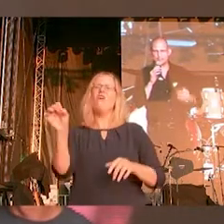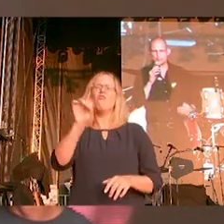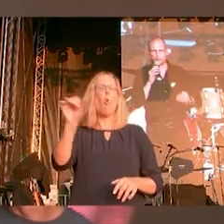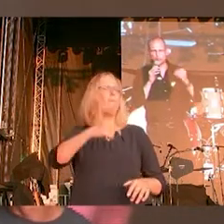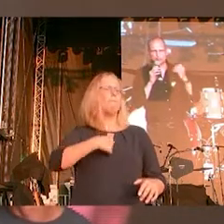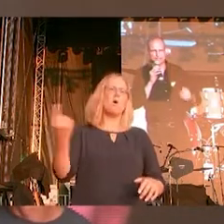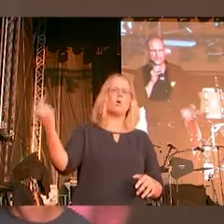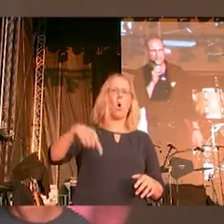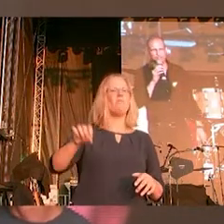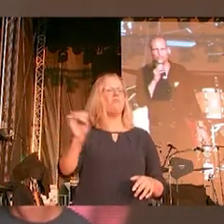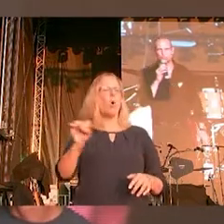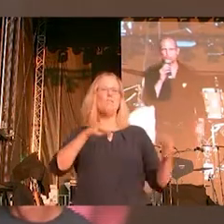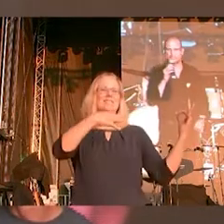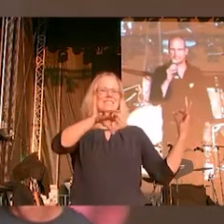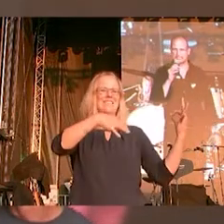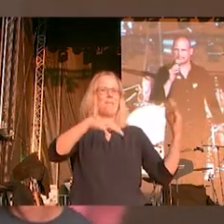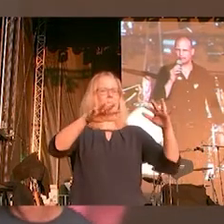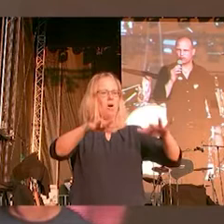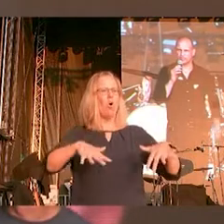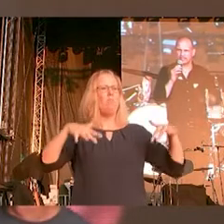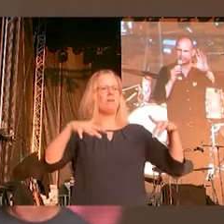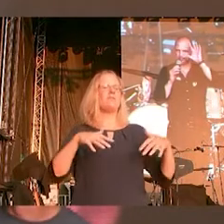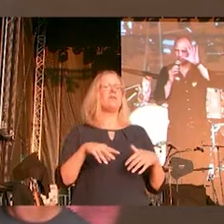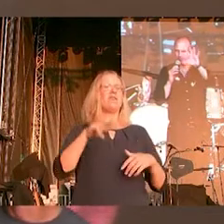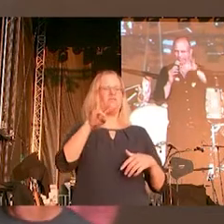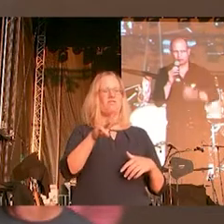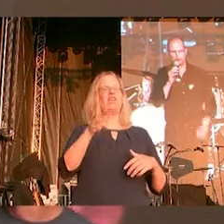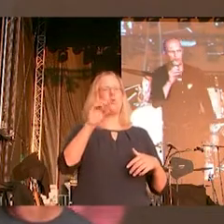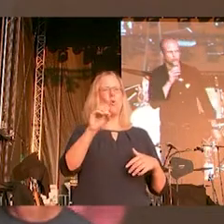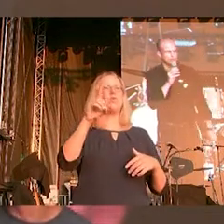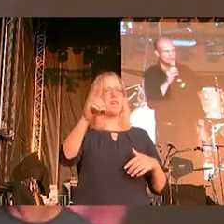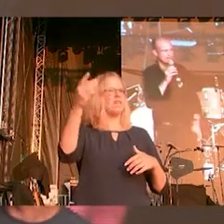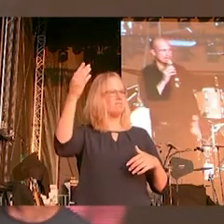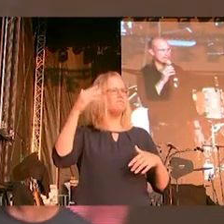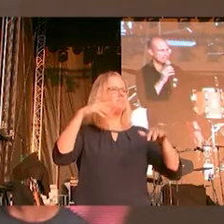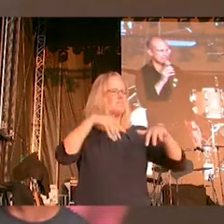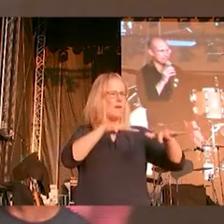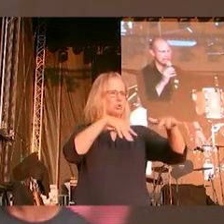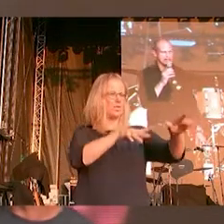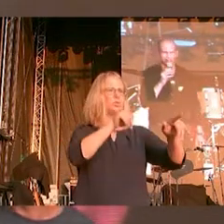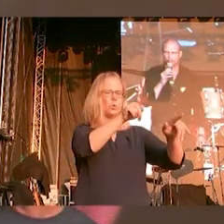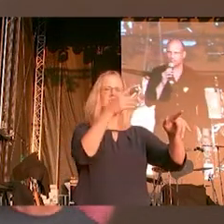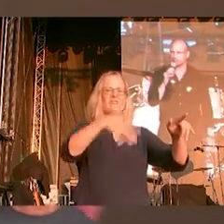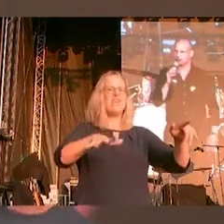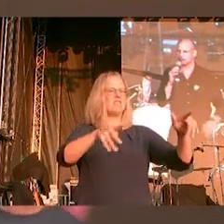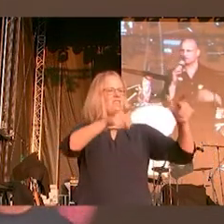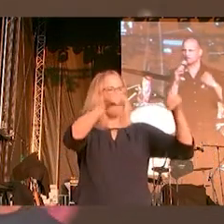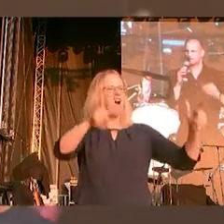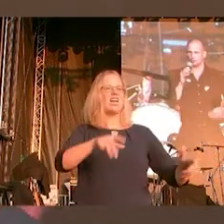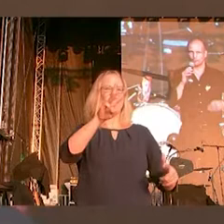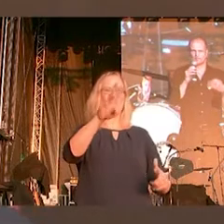Weil die Semperoper Mitglied von WOD ist. WOD hatte bei der Demonstration auch einen eigenen Wagen. WOD steht